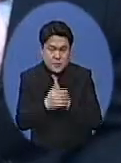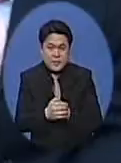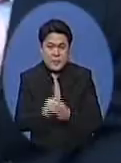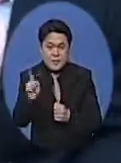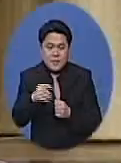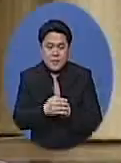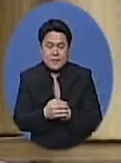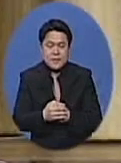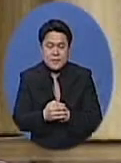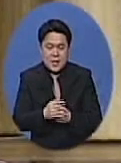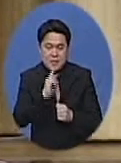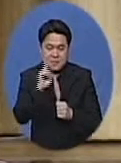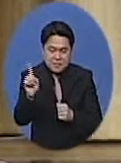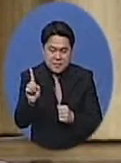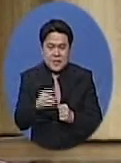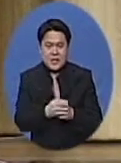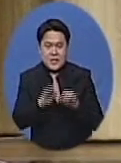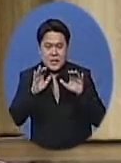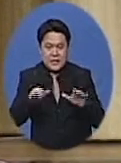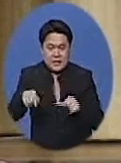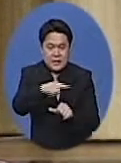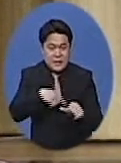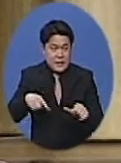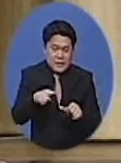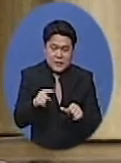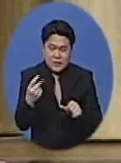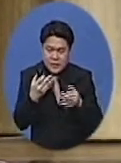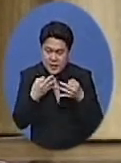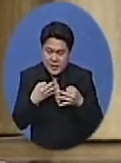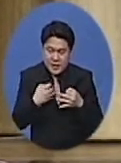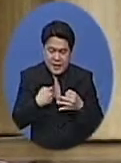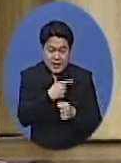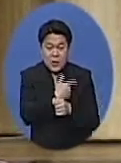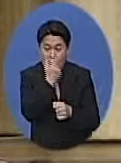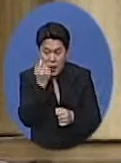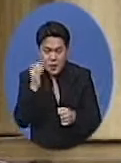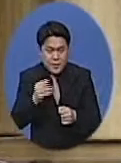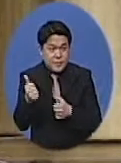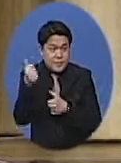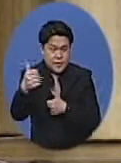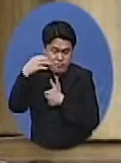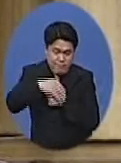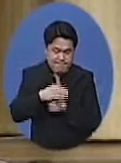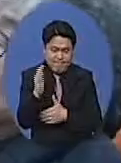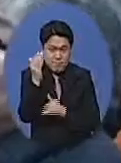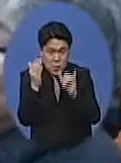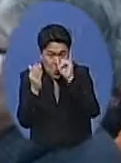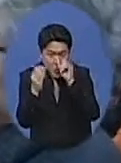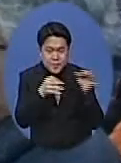회장은 취임사를 통해 부족한 가운데 회장직을 맡아 큰 영광이며 김해시의 장애인들을